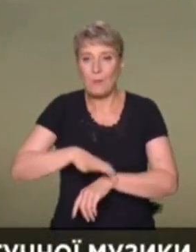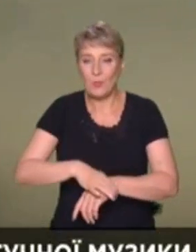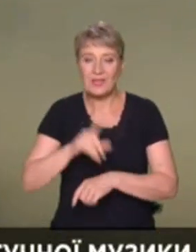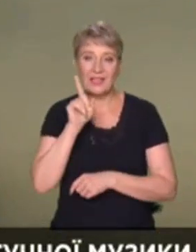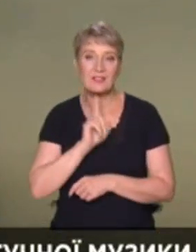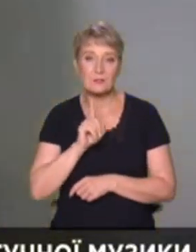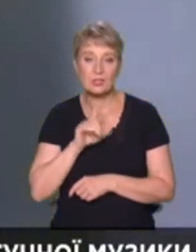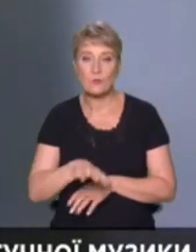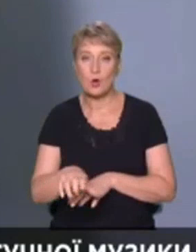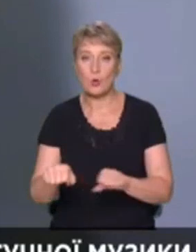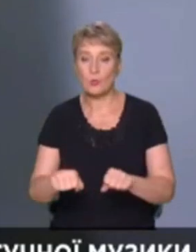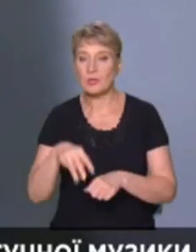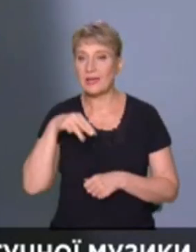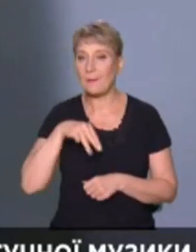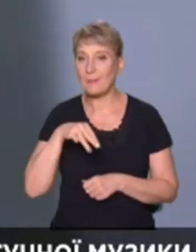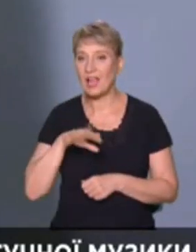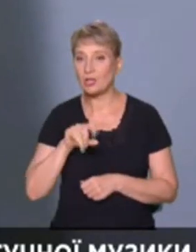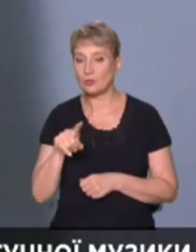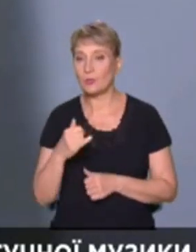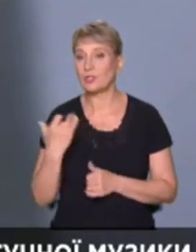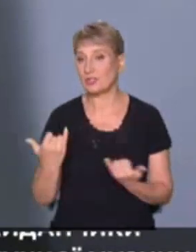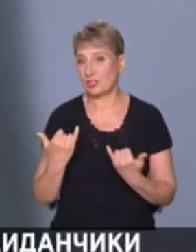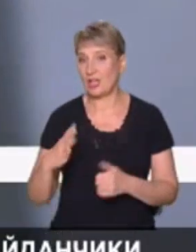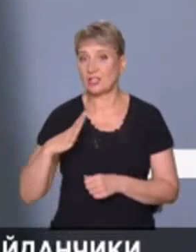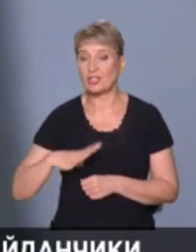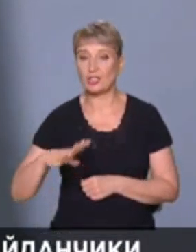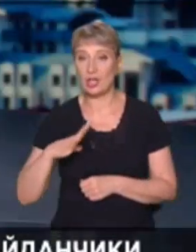Мелітополі, і тепер на нього з хлібом і сіллю чекають в Херсоні.